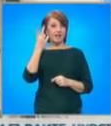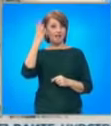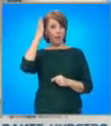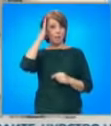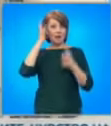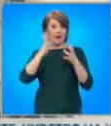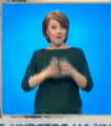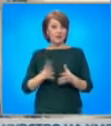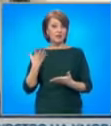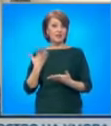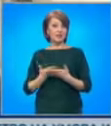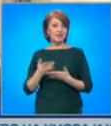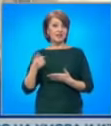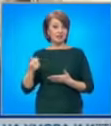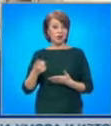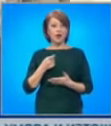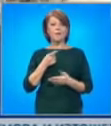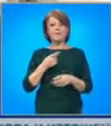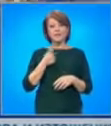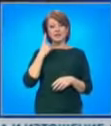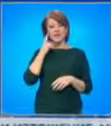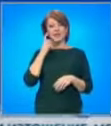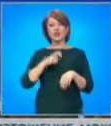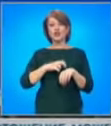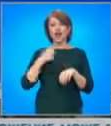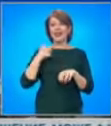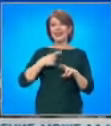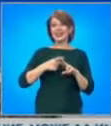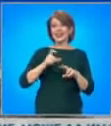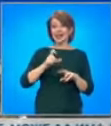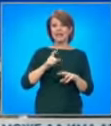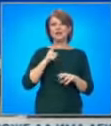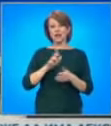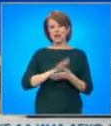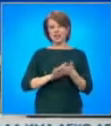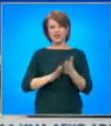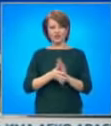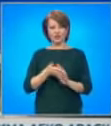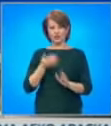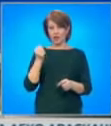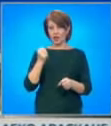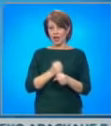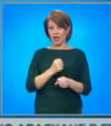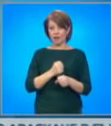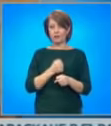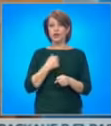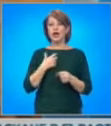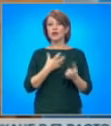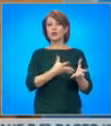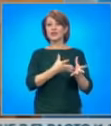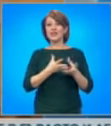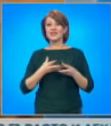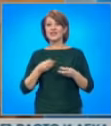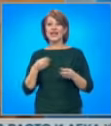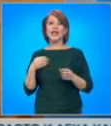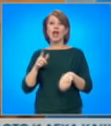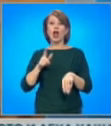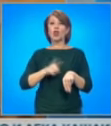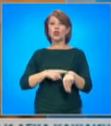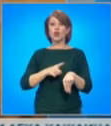Петков смята, че ДАНС си е свършила много добре работата с отнемането на допуск до класифицирана информация на шефа